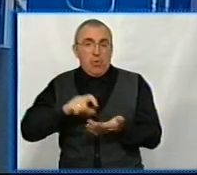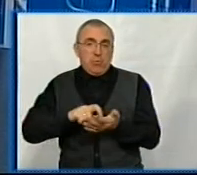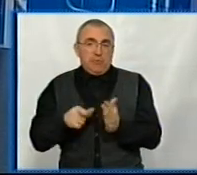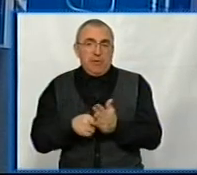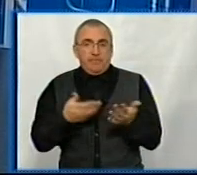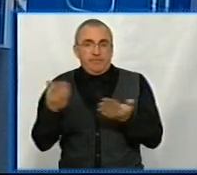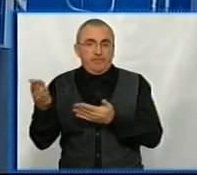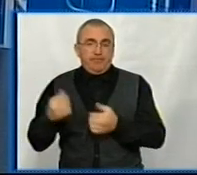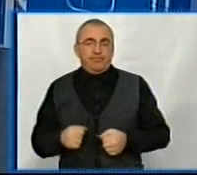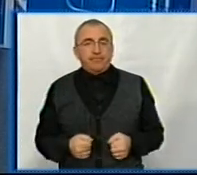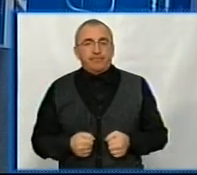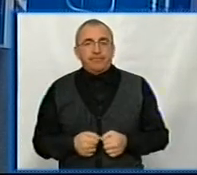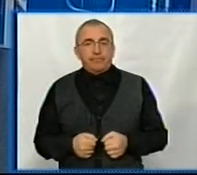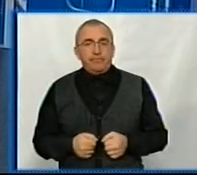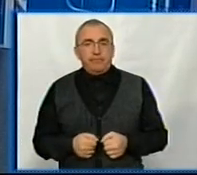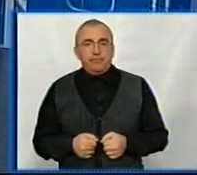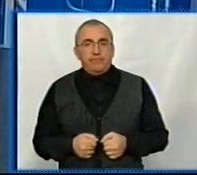студії.